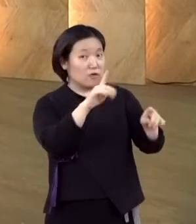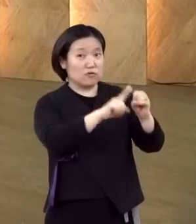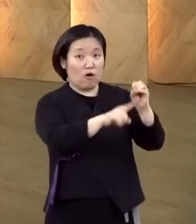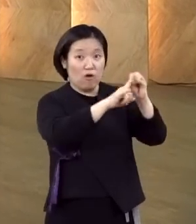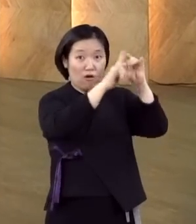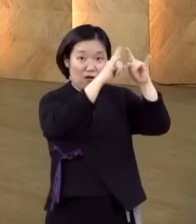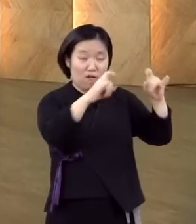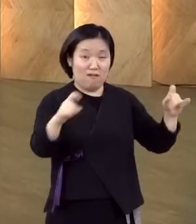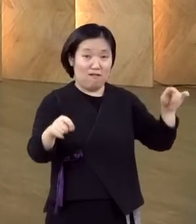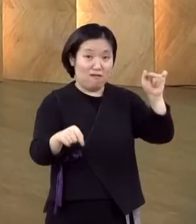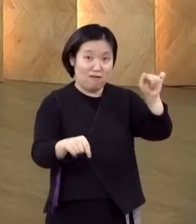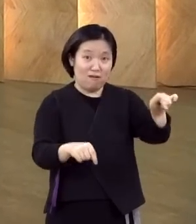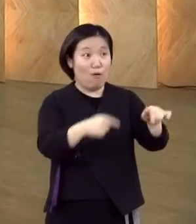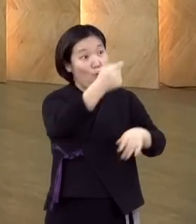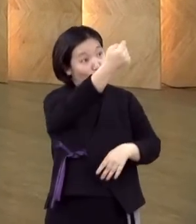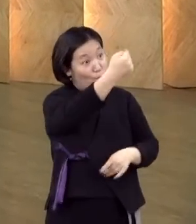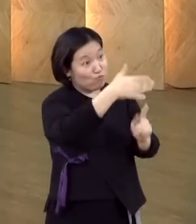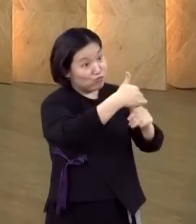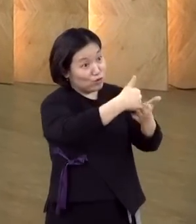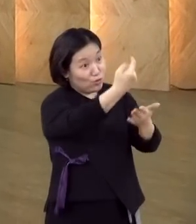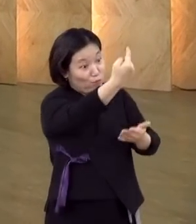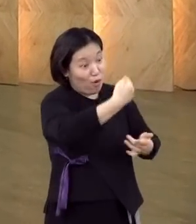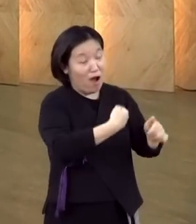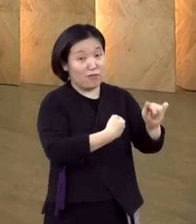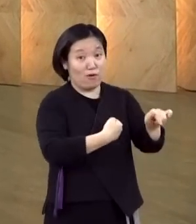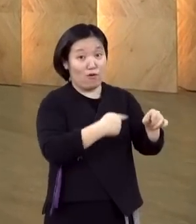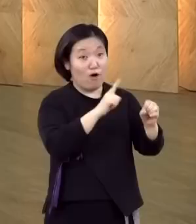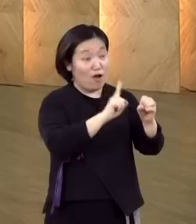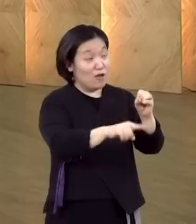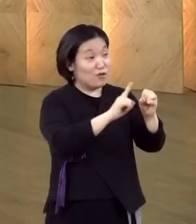은 그들이전에본적없는절에나타나그절을찾아가라고말씀하셨습니다 .